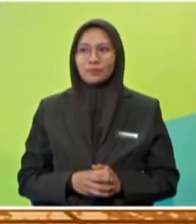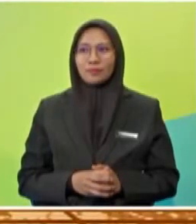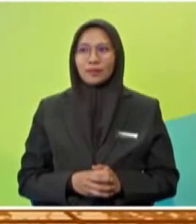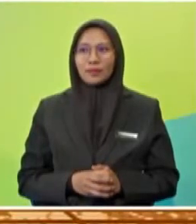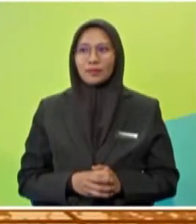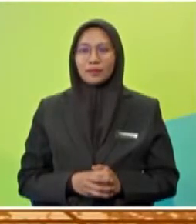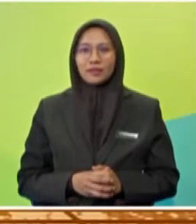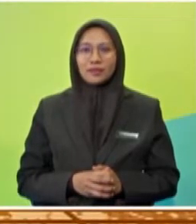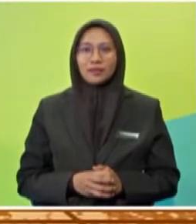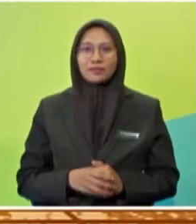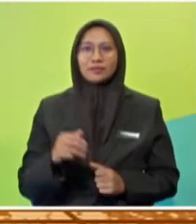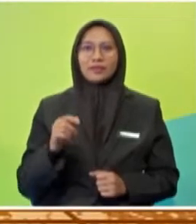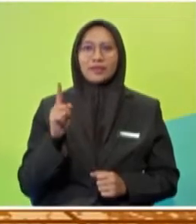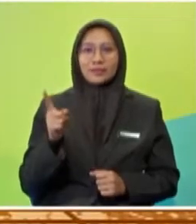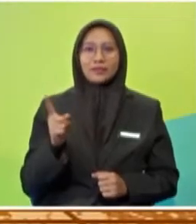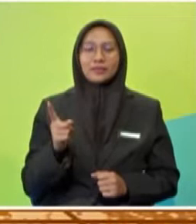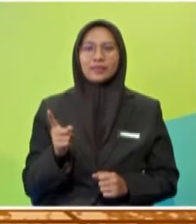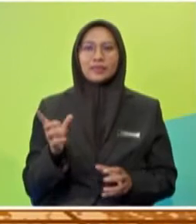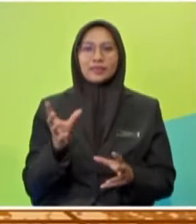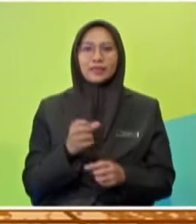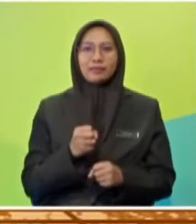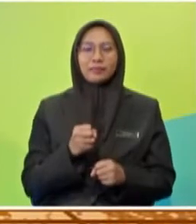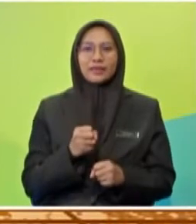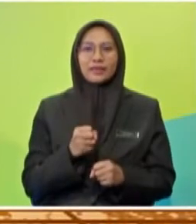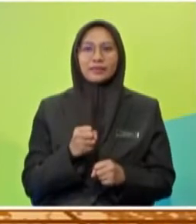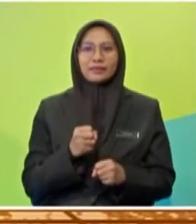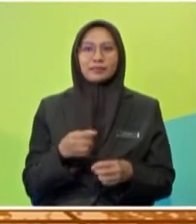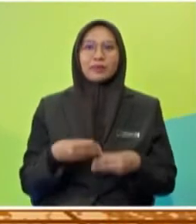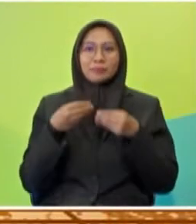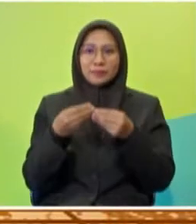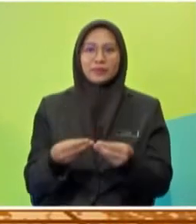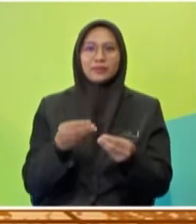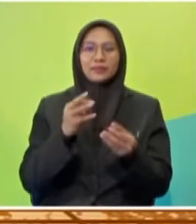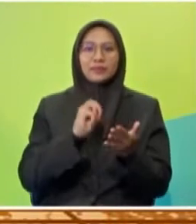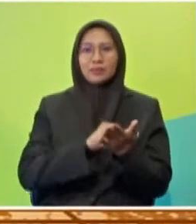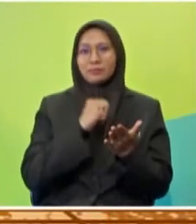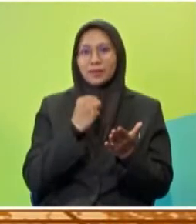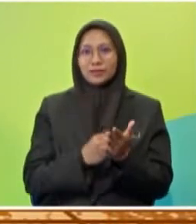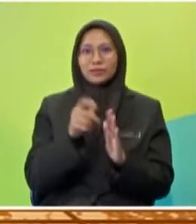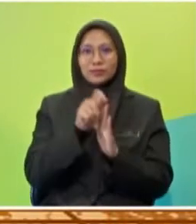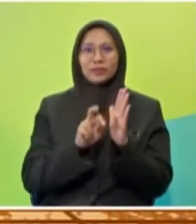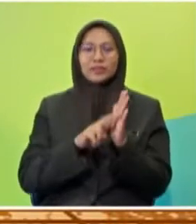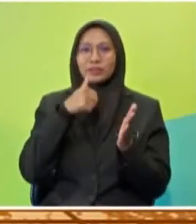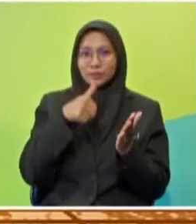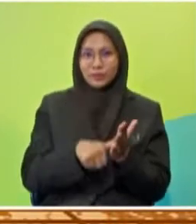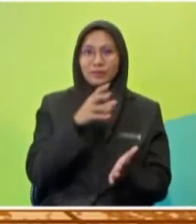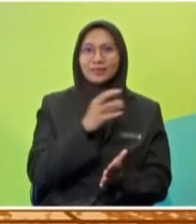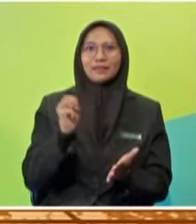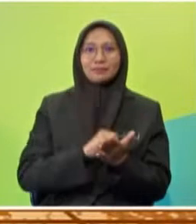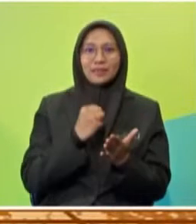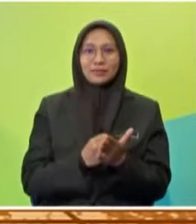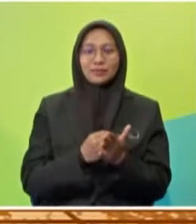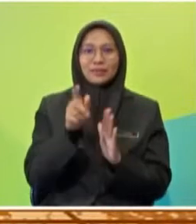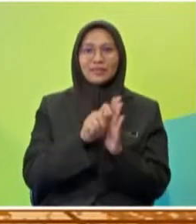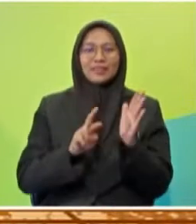saya dapat menyatukan maksud surat dan tersirat daripada perkataan atau Rangkai Kata surat kiriman tidak Rasmi dan